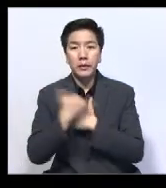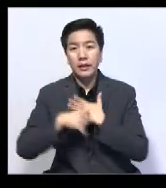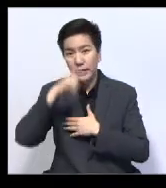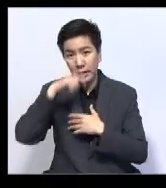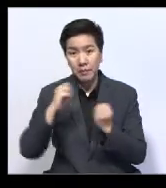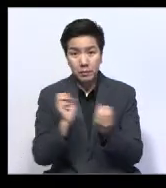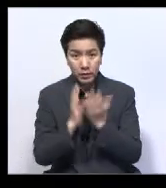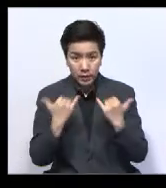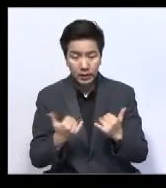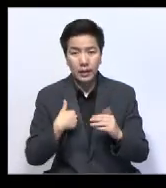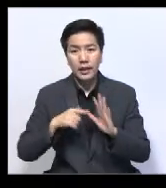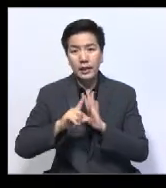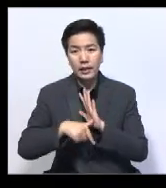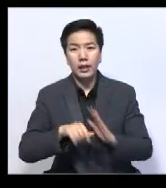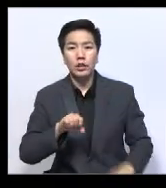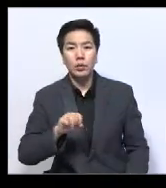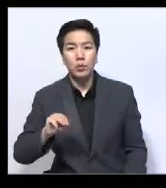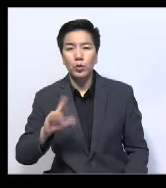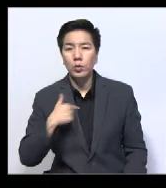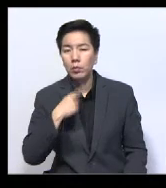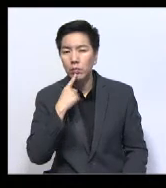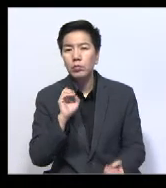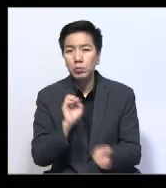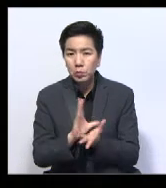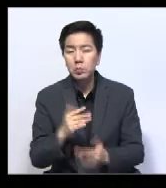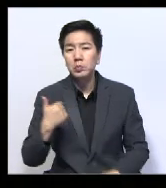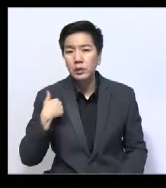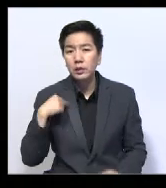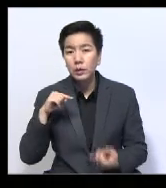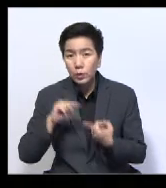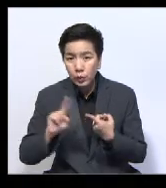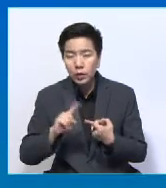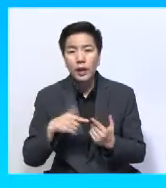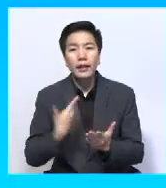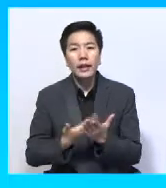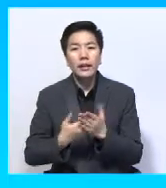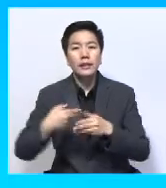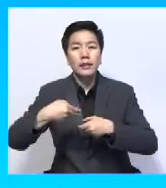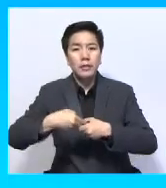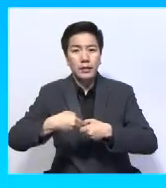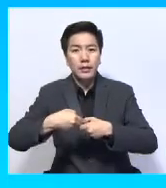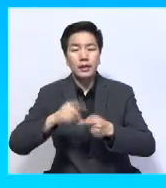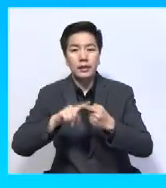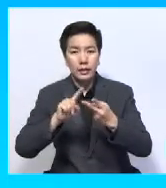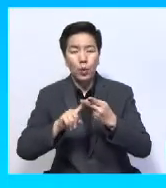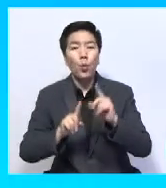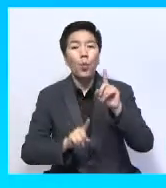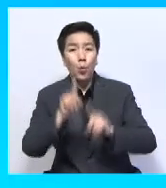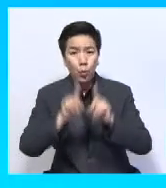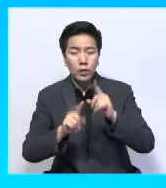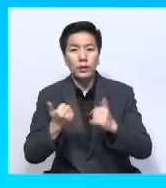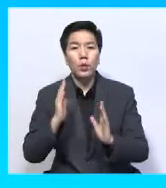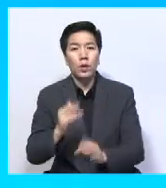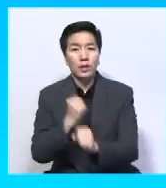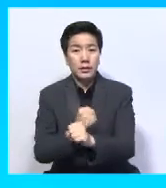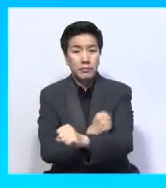ศไทยนะครับทางเลขาสมช.เองก็มองว่าอาจจะส่งผลกระทบในด้านราคาน้ำมันแล้วก็ตลาดหุ้นเล็กน้อยนะครับส่วนแรงง